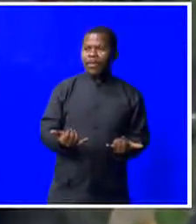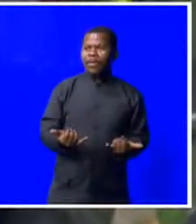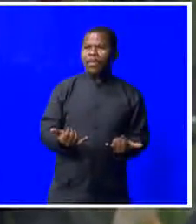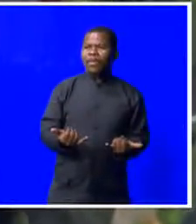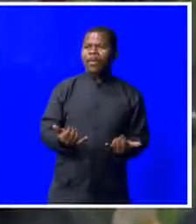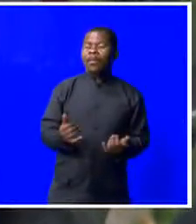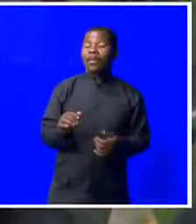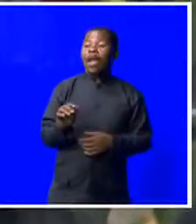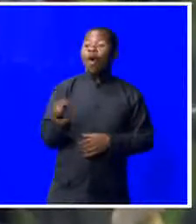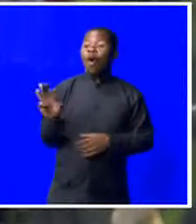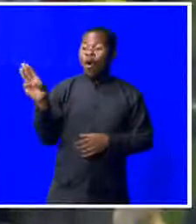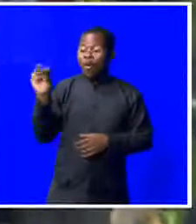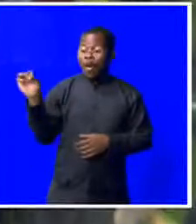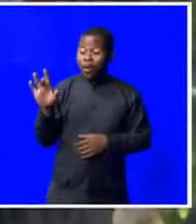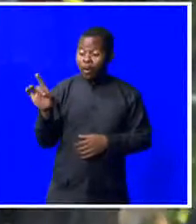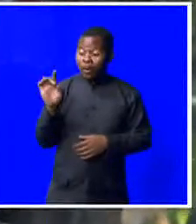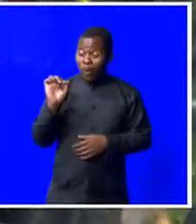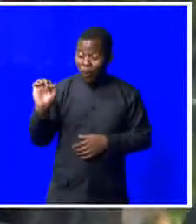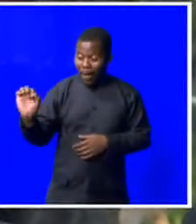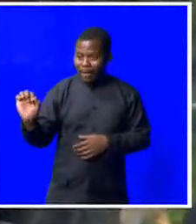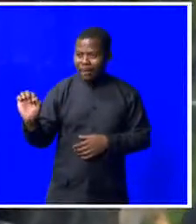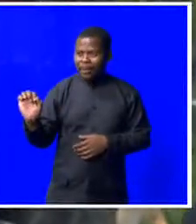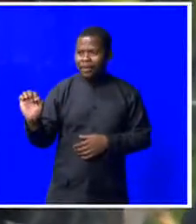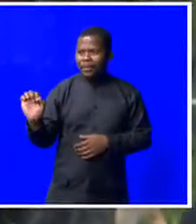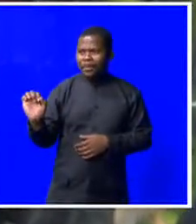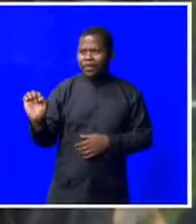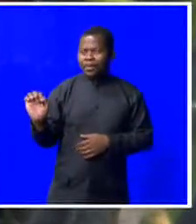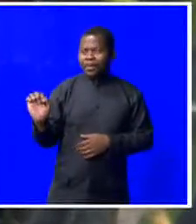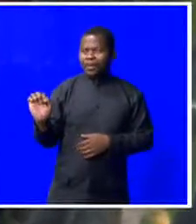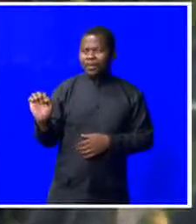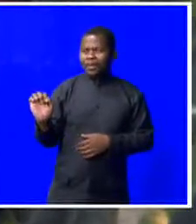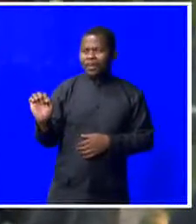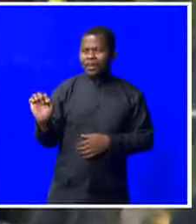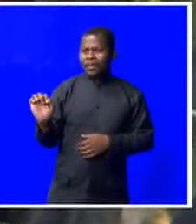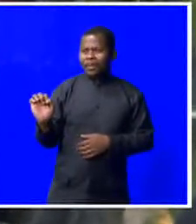asekashale nale ncola abe ngikapten